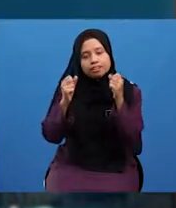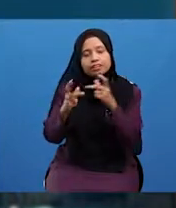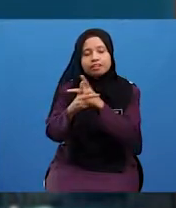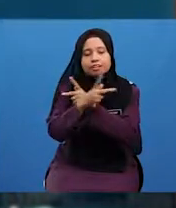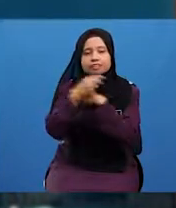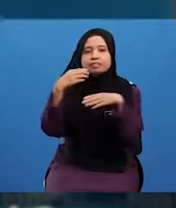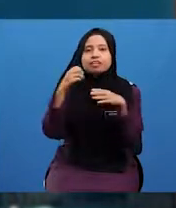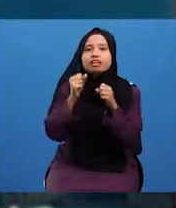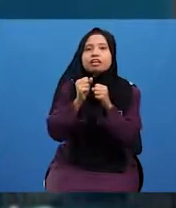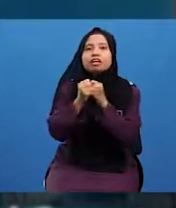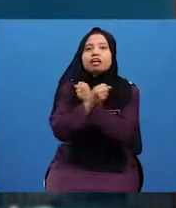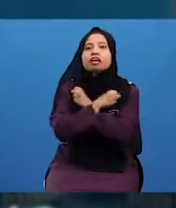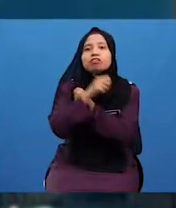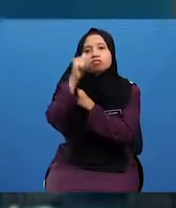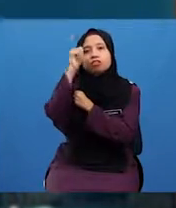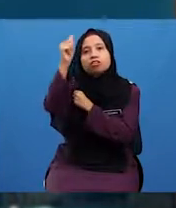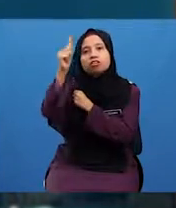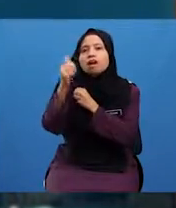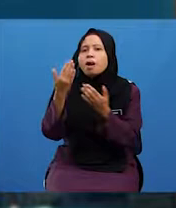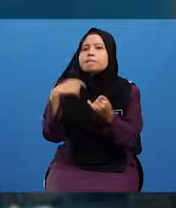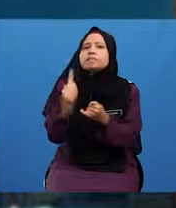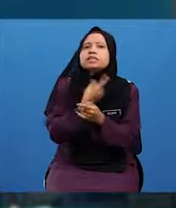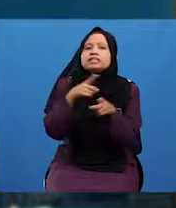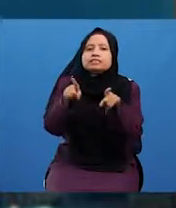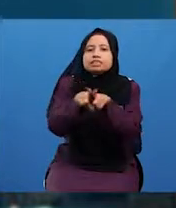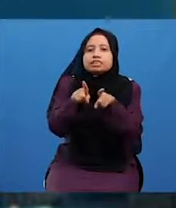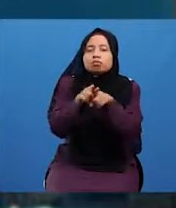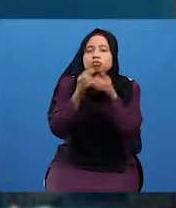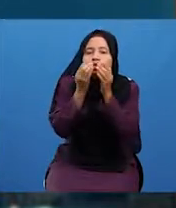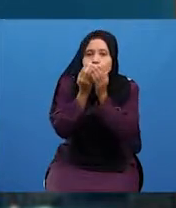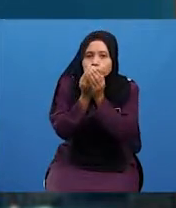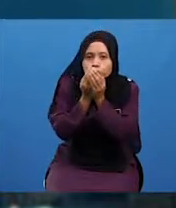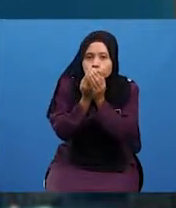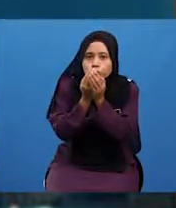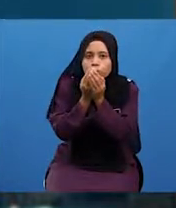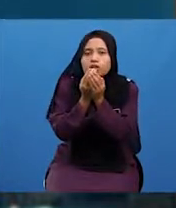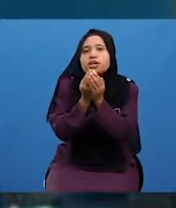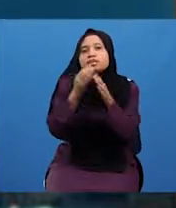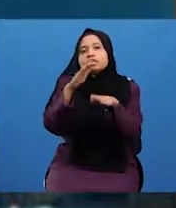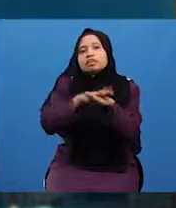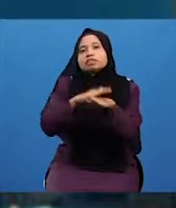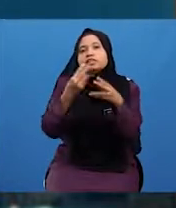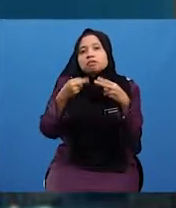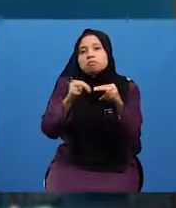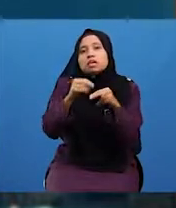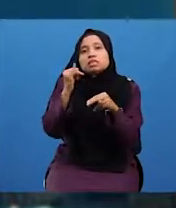sayang Allah Subhanahu Wa Taala. Mari kita sama-sama bersyukur atas nikmat iman dan